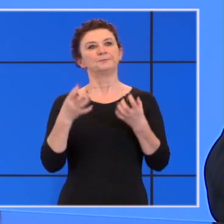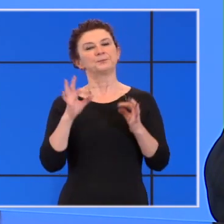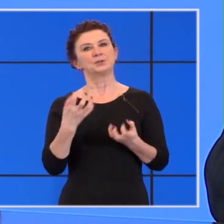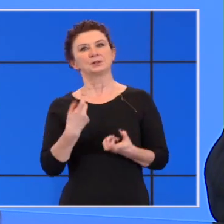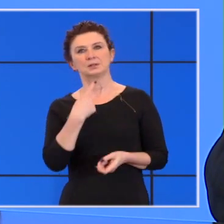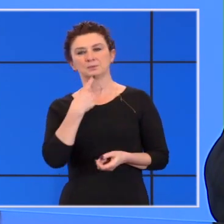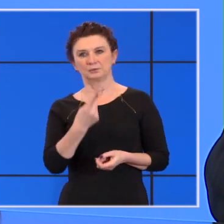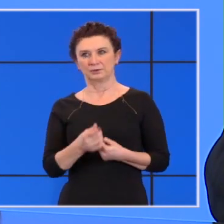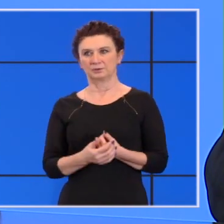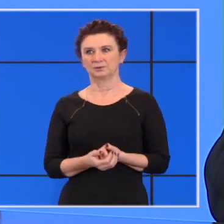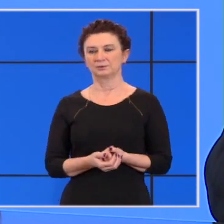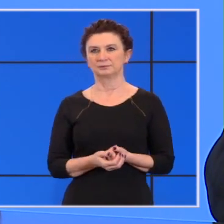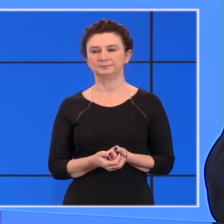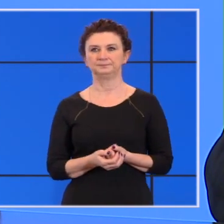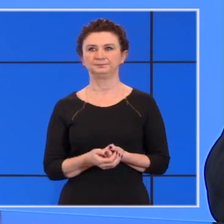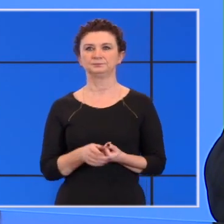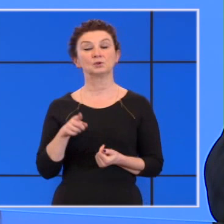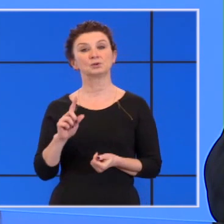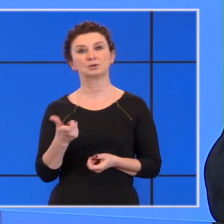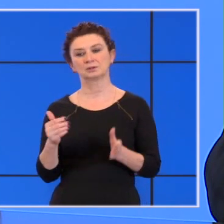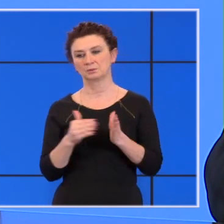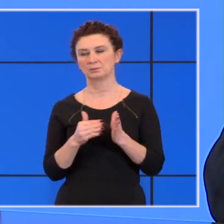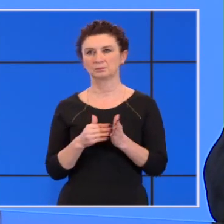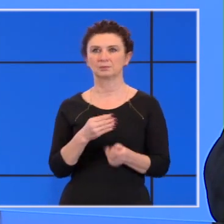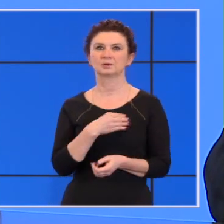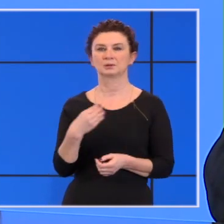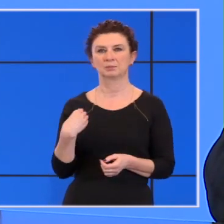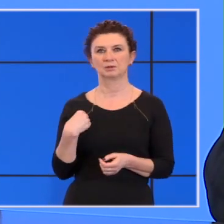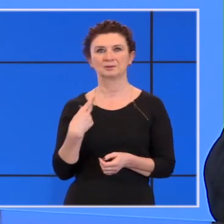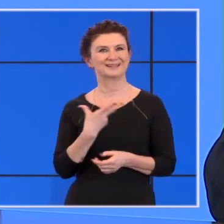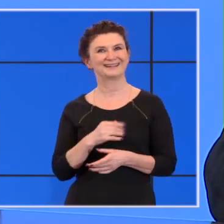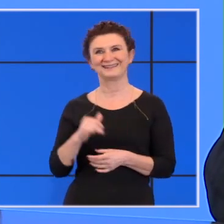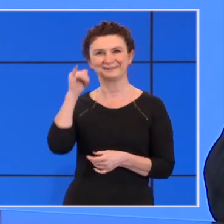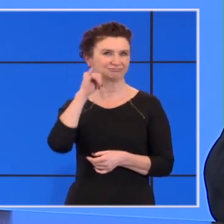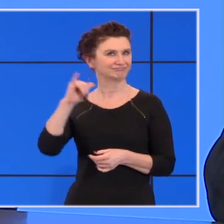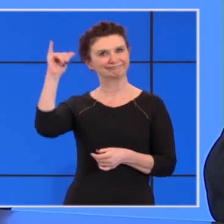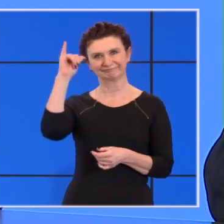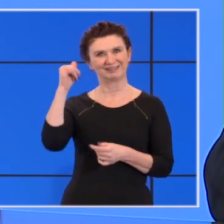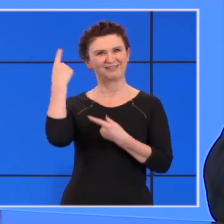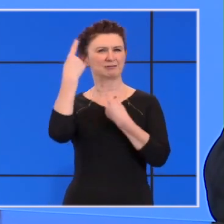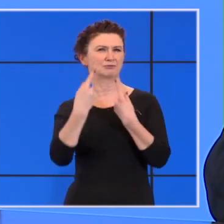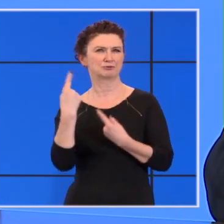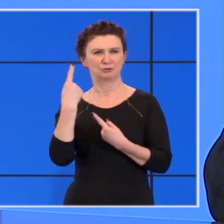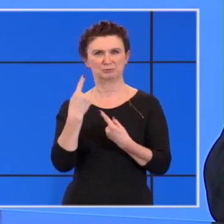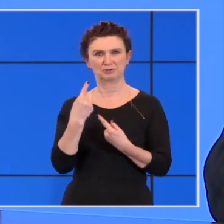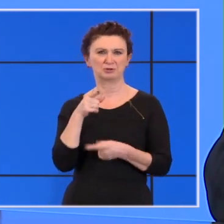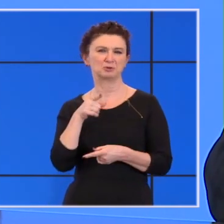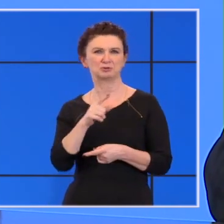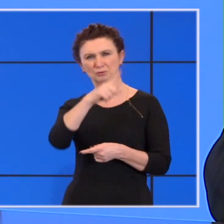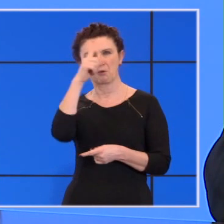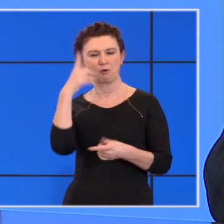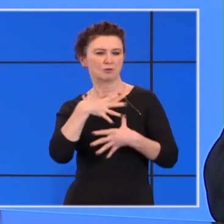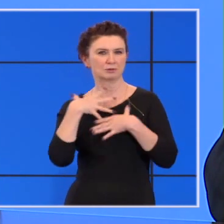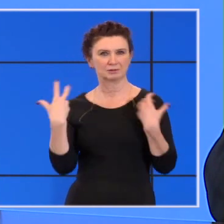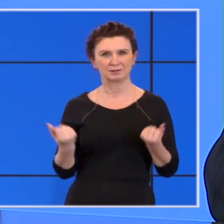to, co potrzeba Polsce, to na pewno nie ideologicznych wojen. Ludzkie dramaty,